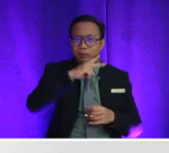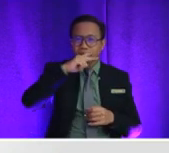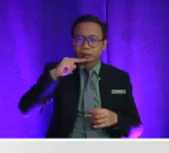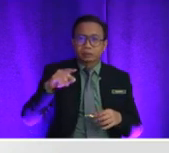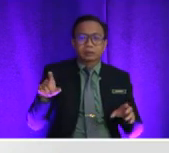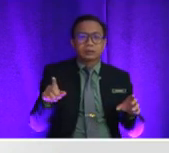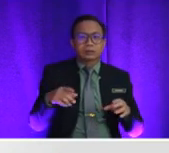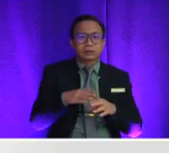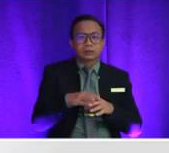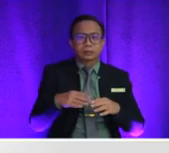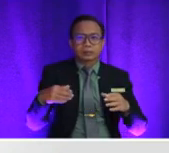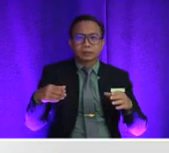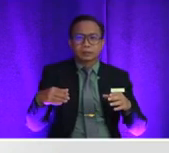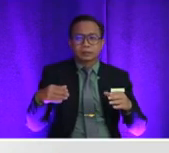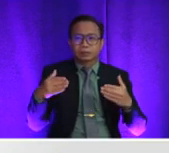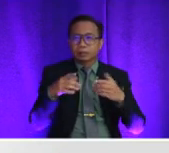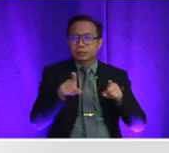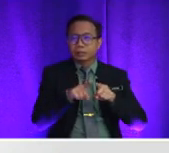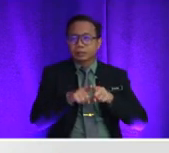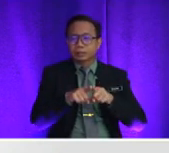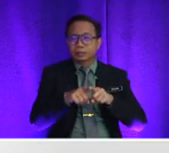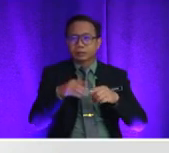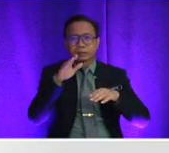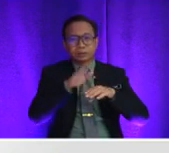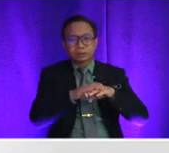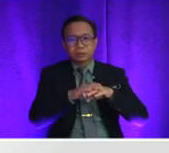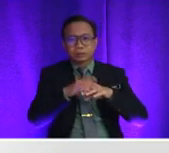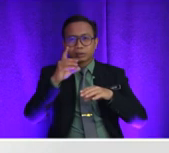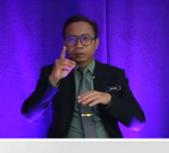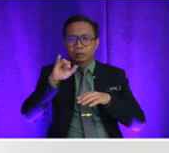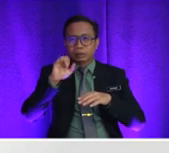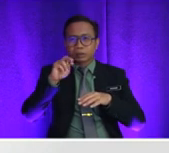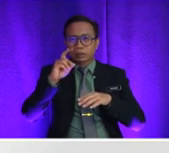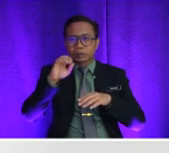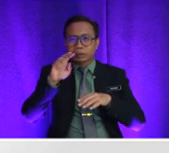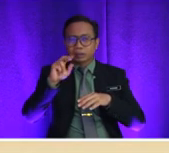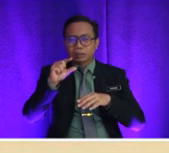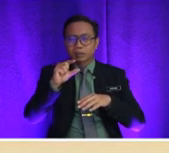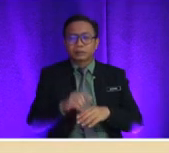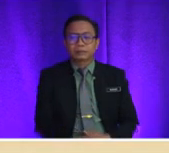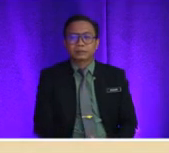menggesekkan badan dia bergeser dia bergeser pada dinding mananya ini adalah